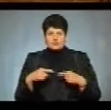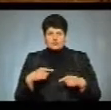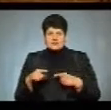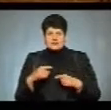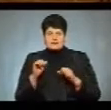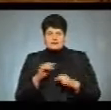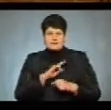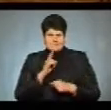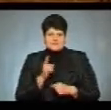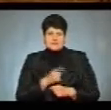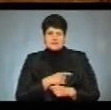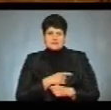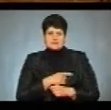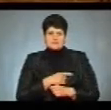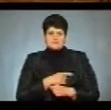могли підсилити,